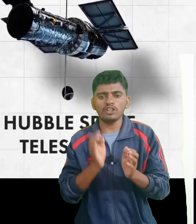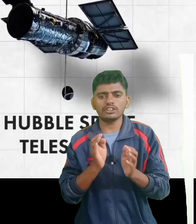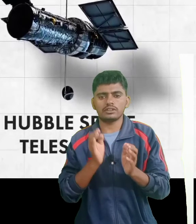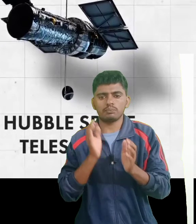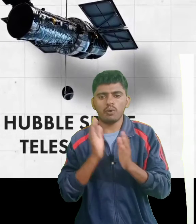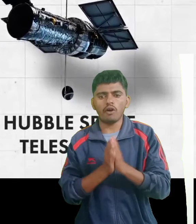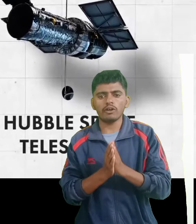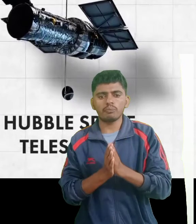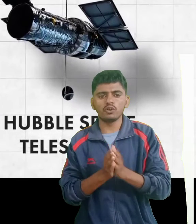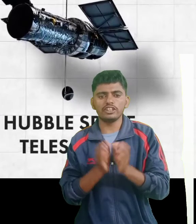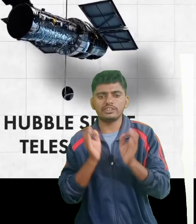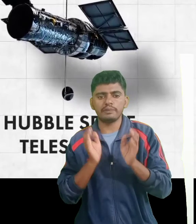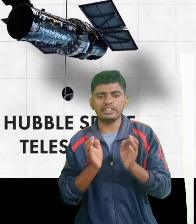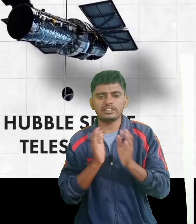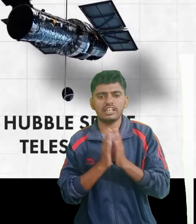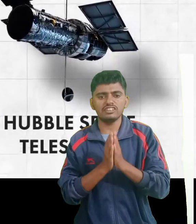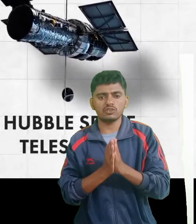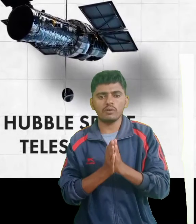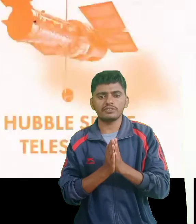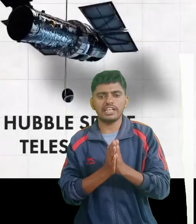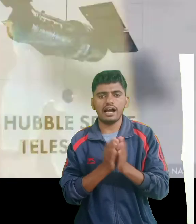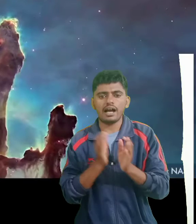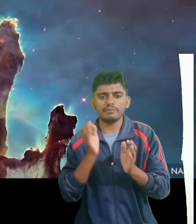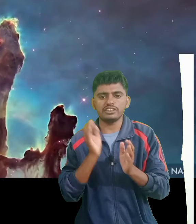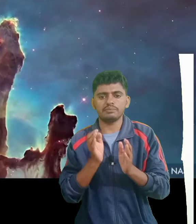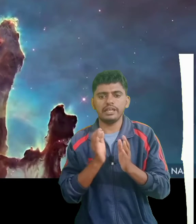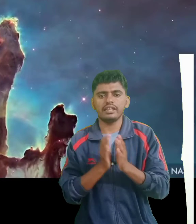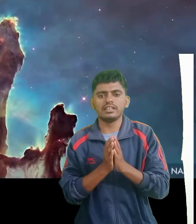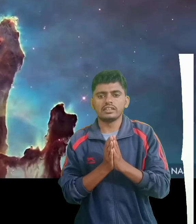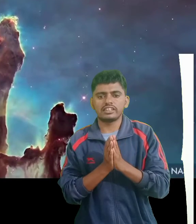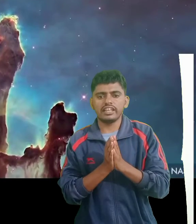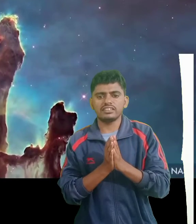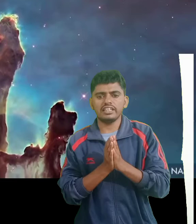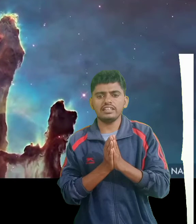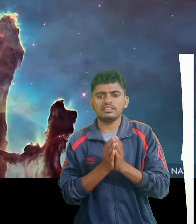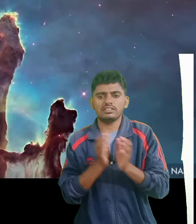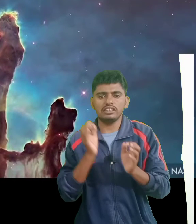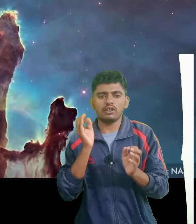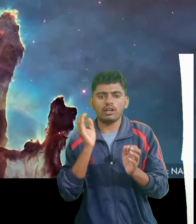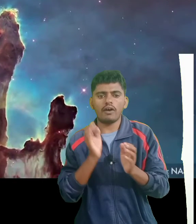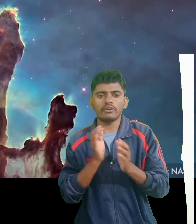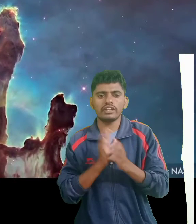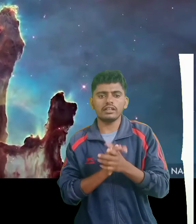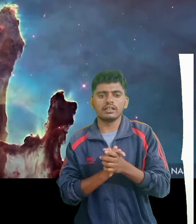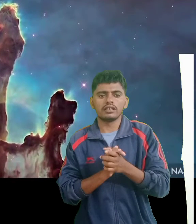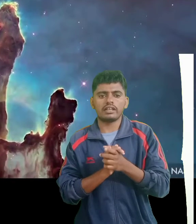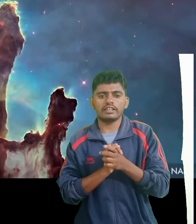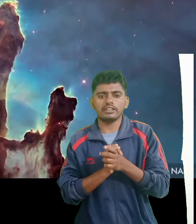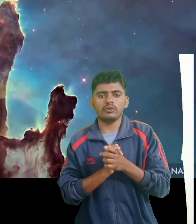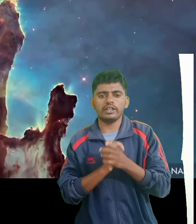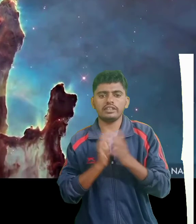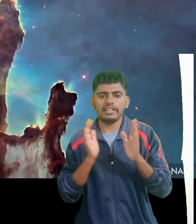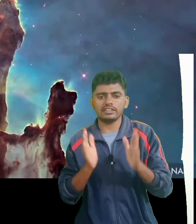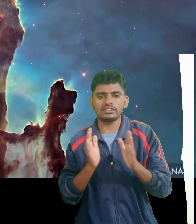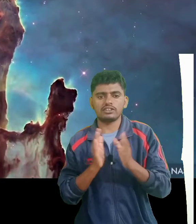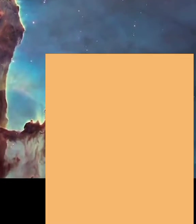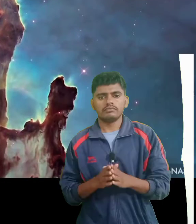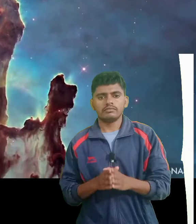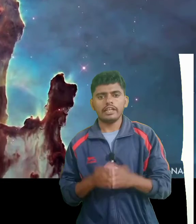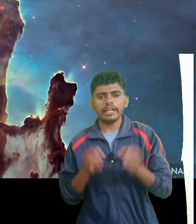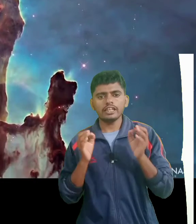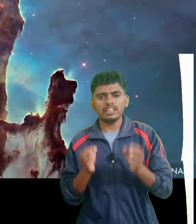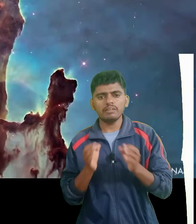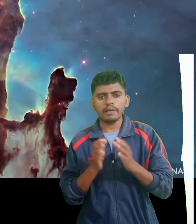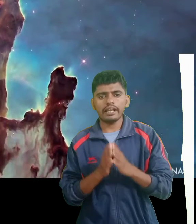सबसे मोस्ट पावरफुल स्पेस टेलीस्कोप से। आप इसमें गैसेज की क्लाउडिंग करते हुए देख